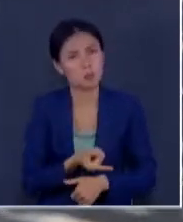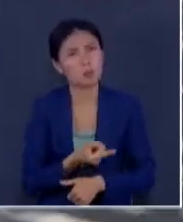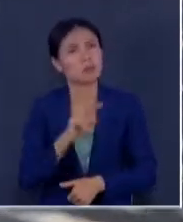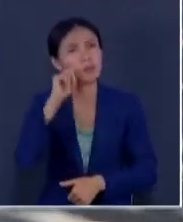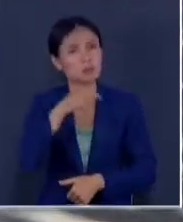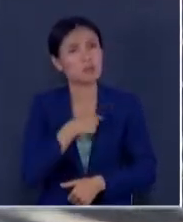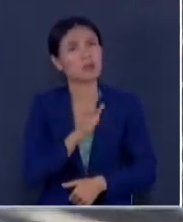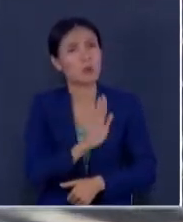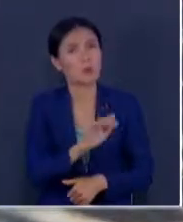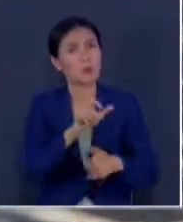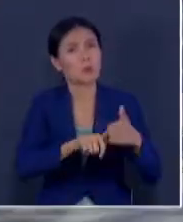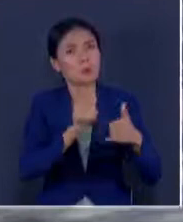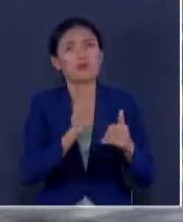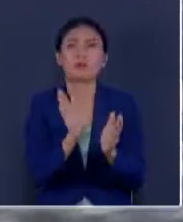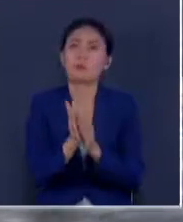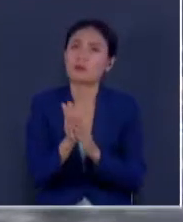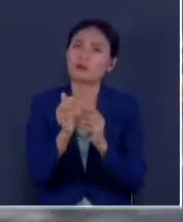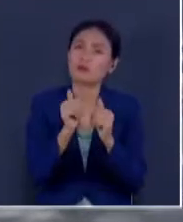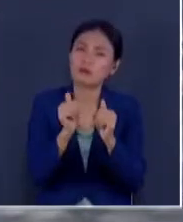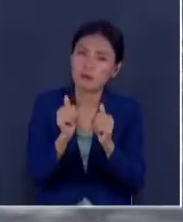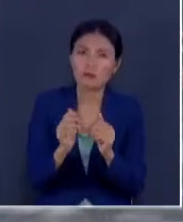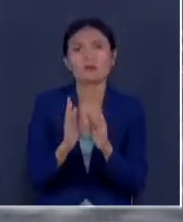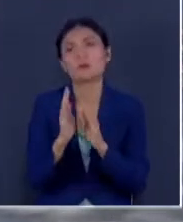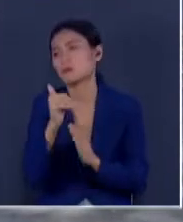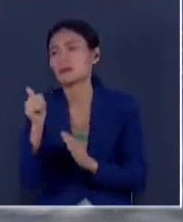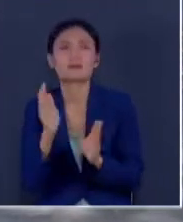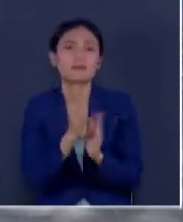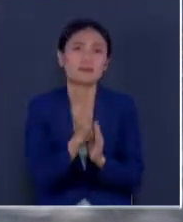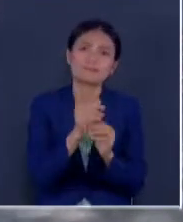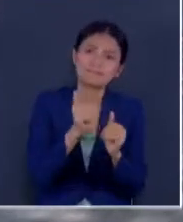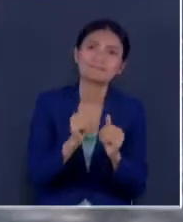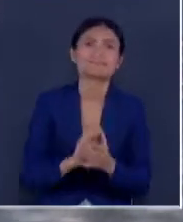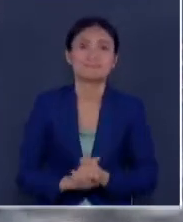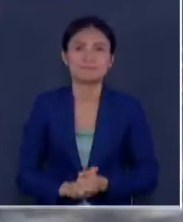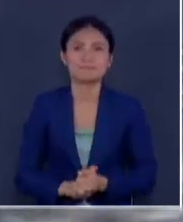นมากและนี่ก็เป็นเรื่องราวดีๆของการกระทำดีๆที่เป็นพลังบวกที่เราเอามาฝากกันในวันนี้ค่ะ